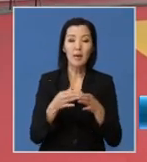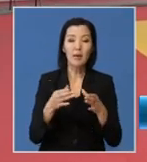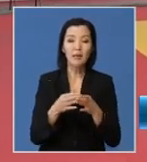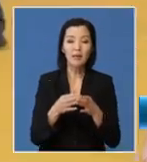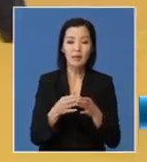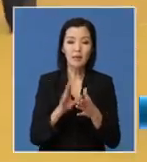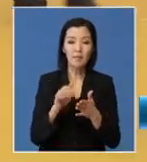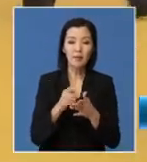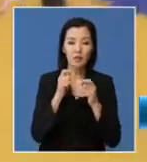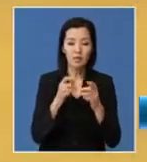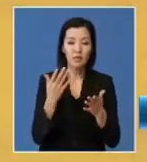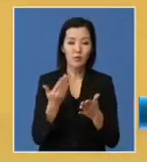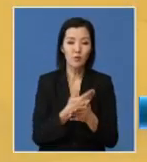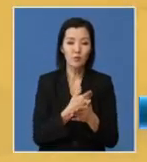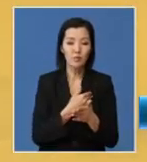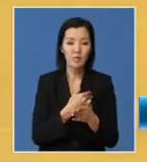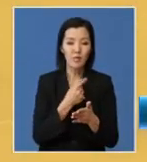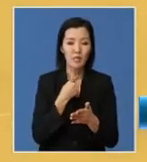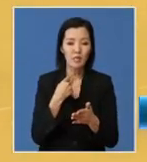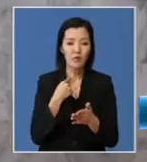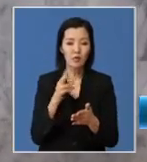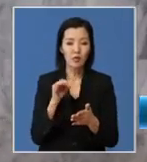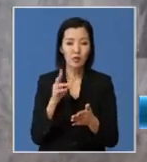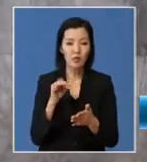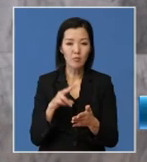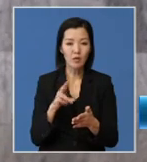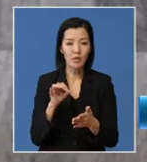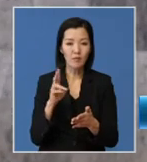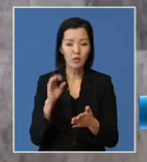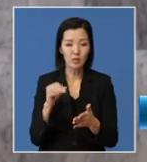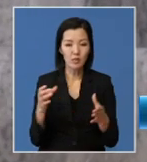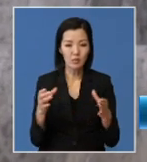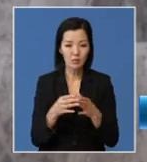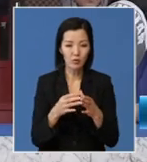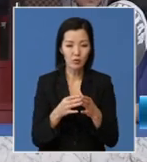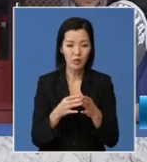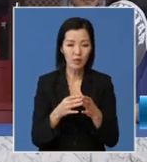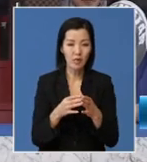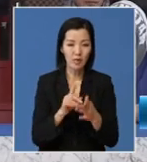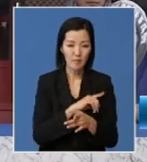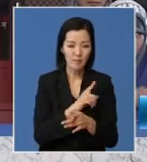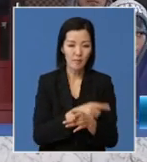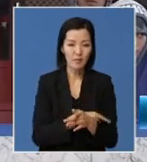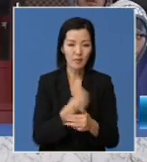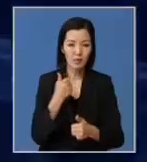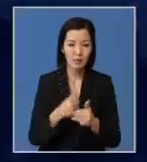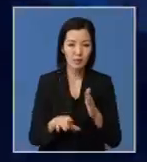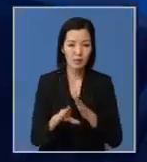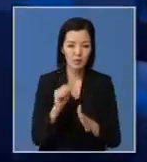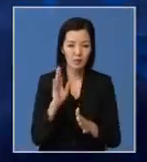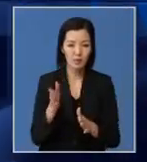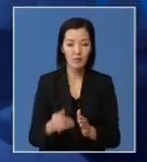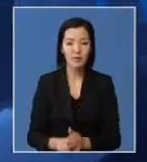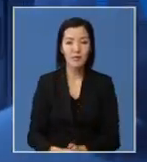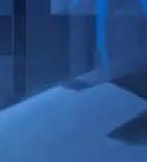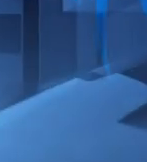бас жүлдеде негізгі үміткер ретінде Талдықорған Кербұлақ, Еңбекші Қазақ ауданының балуандары танылған. Жарыс жеңімпаздары ертең белгілі болмақ. Жарқын